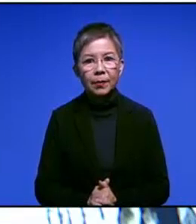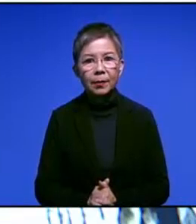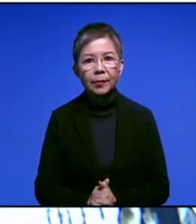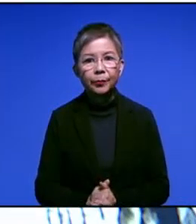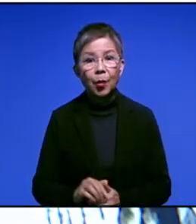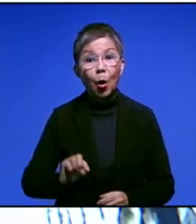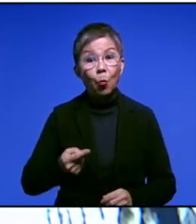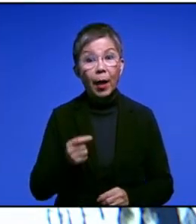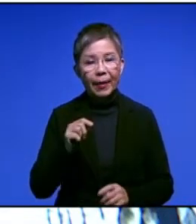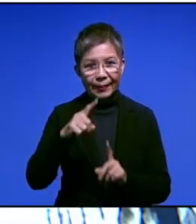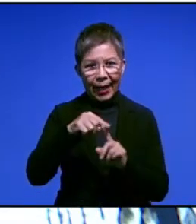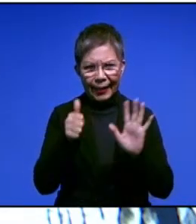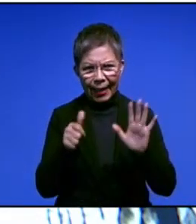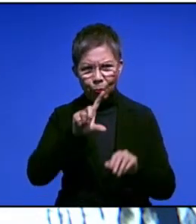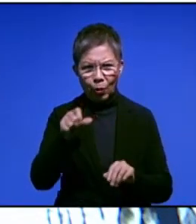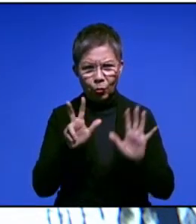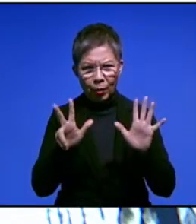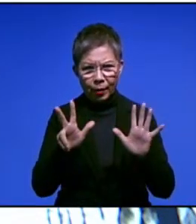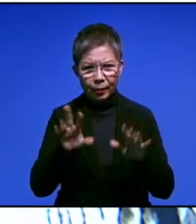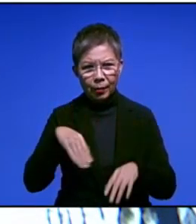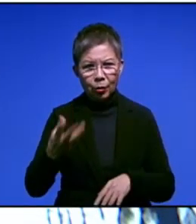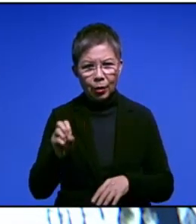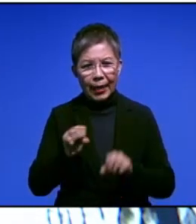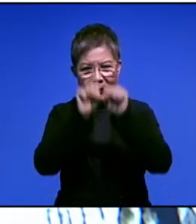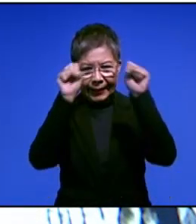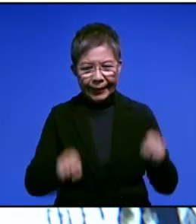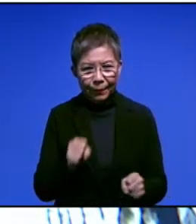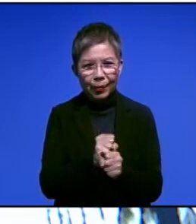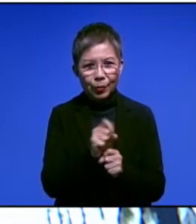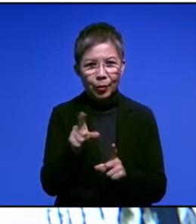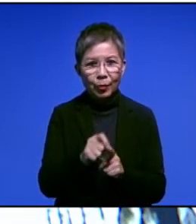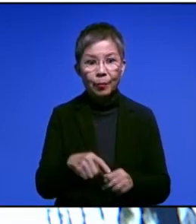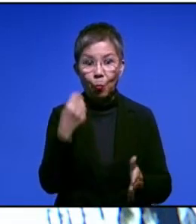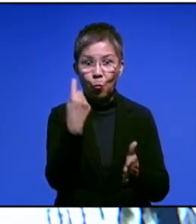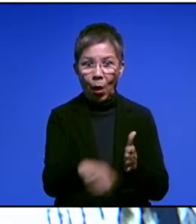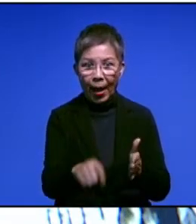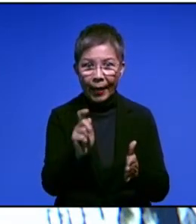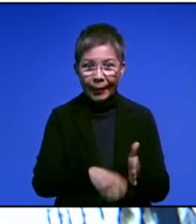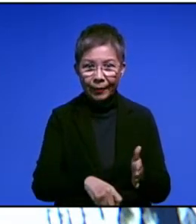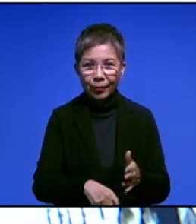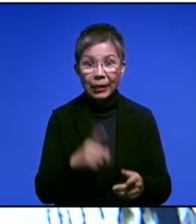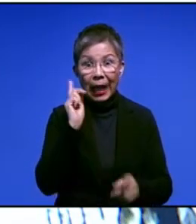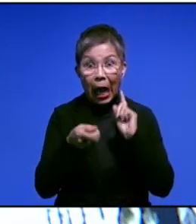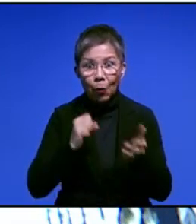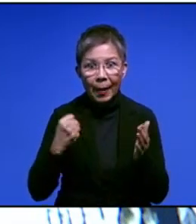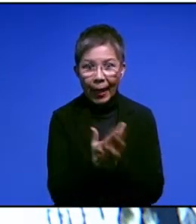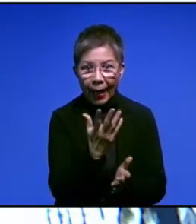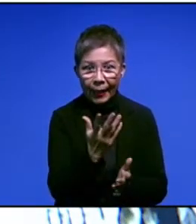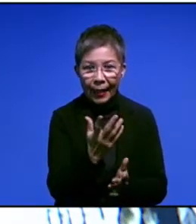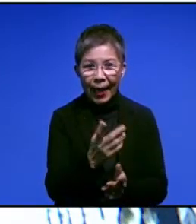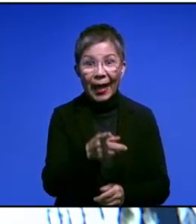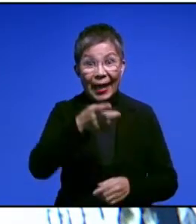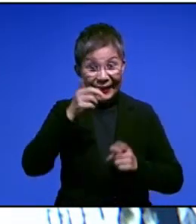Oh ya Mulai besok nama Agustus 2012 sistem ganjil-genap memberlakukan sanksi tilang terhadap pelanggaran dan untuk menyegarkan